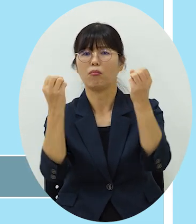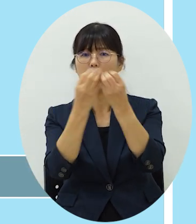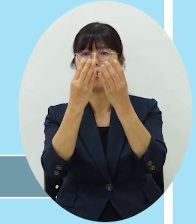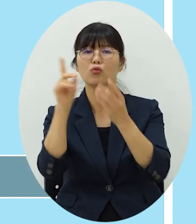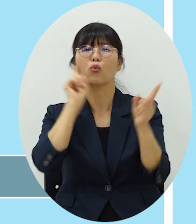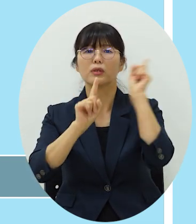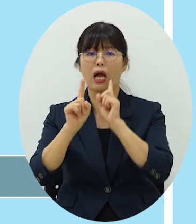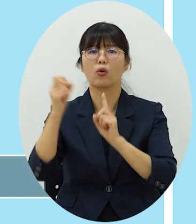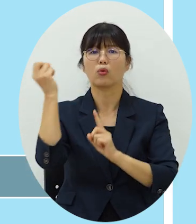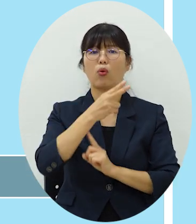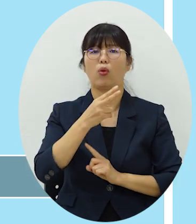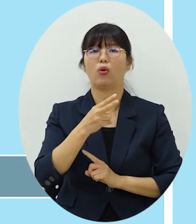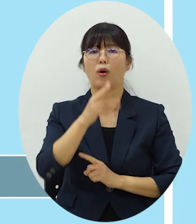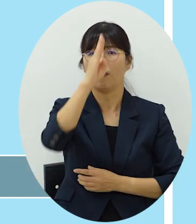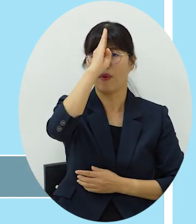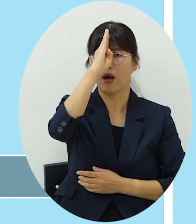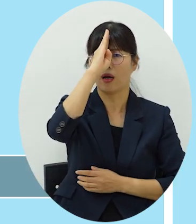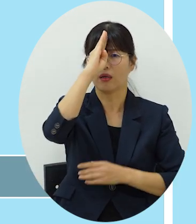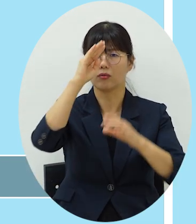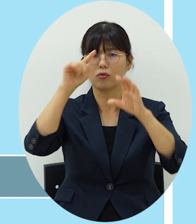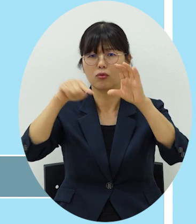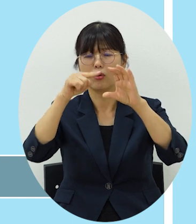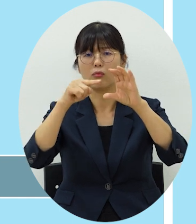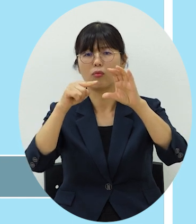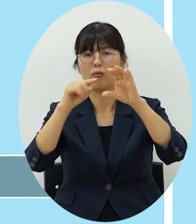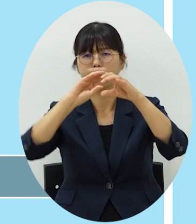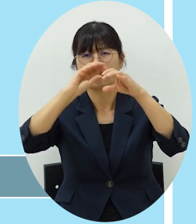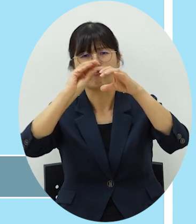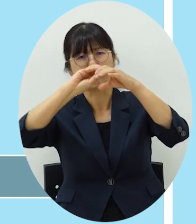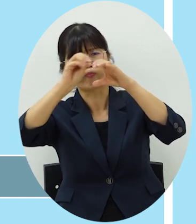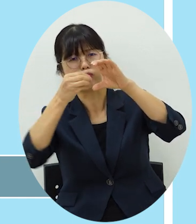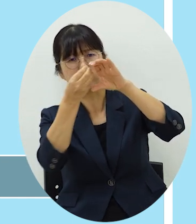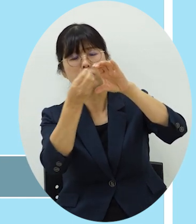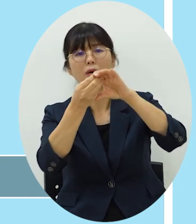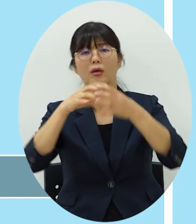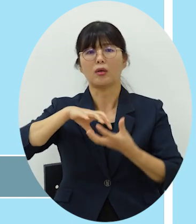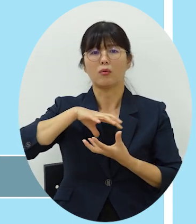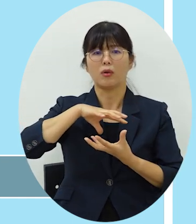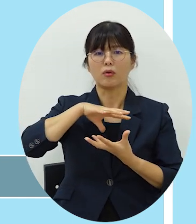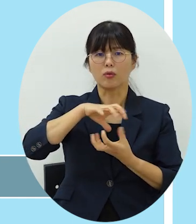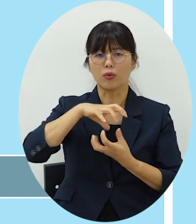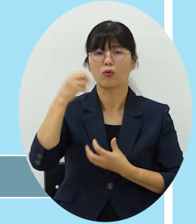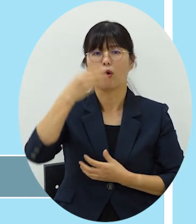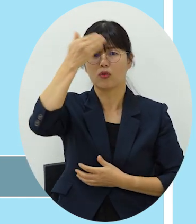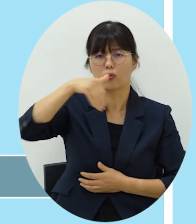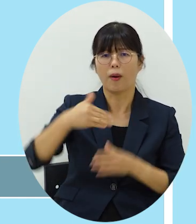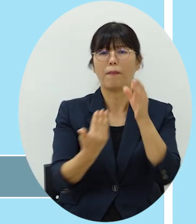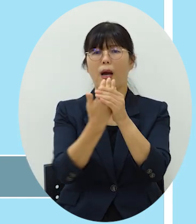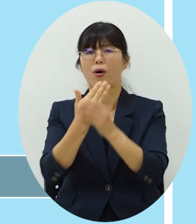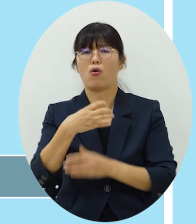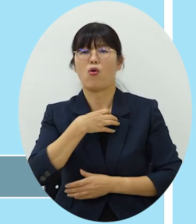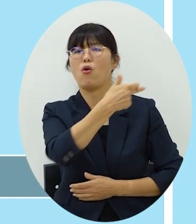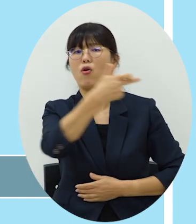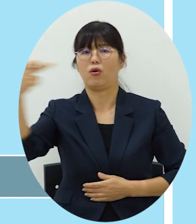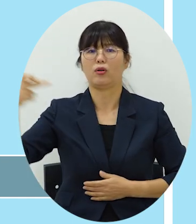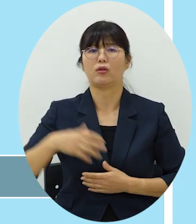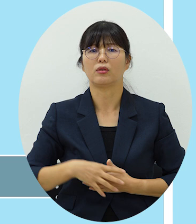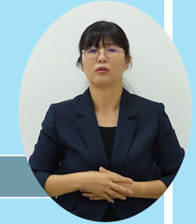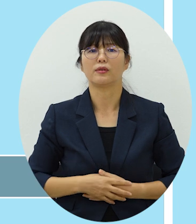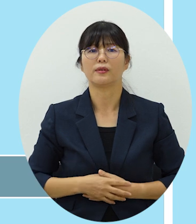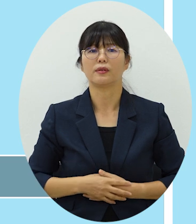유발과 죽상동맥경화증과 혈전 형성을 촉진해서 심근경색과 뇌졸중 발생 위험이